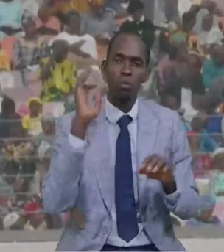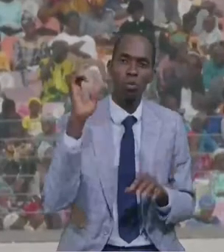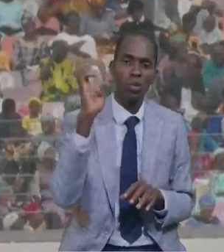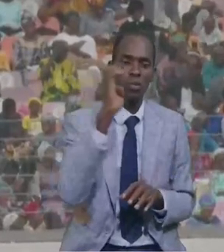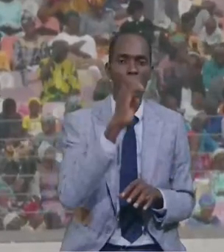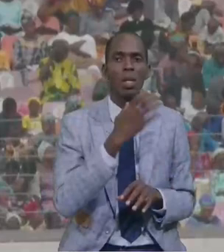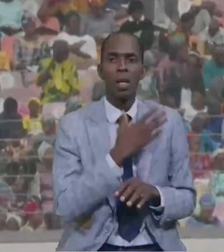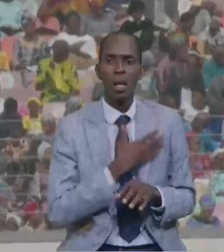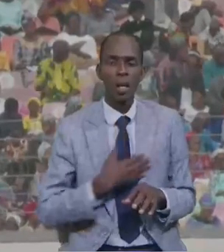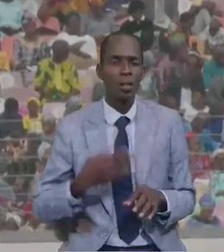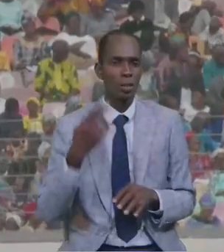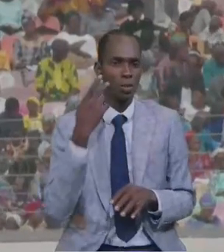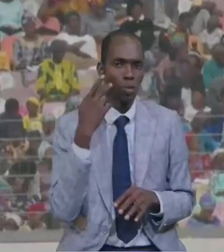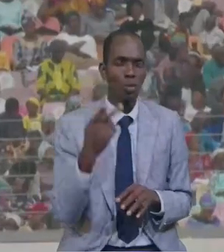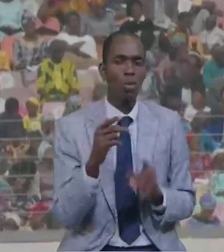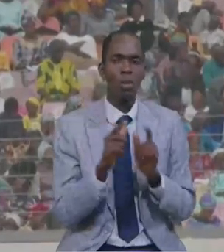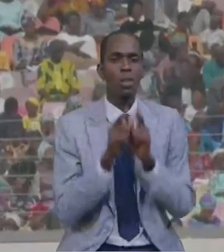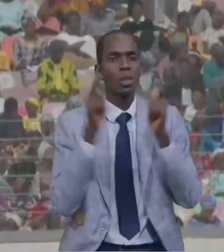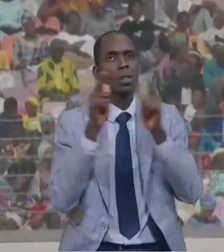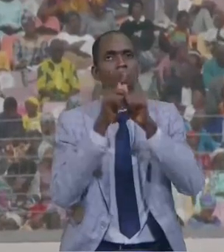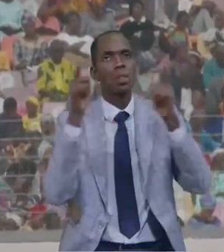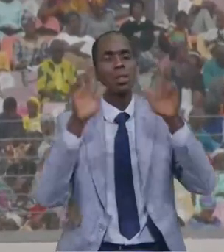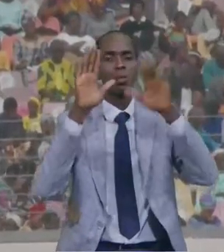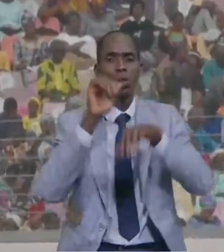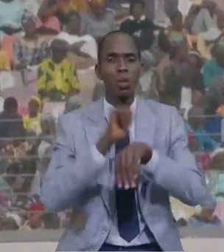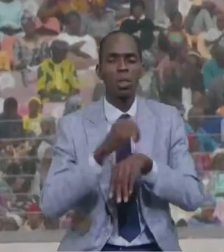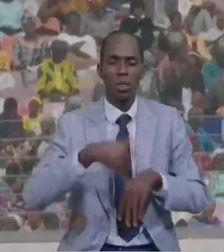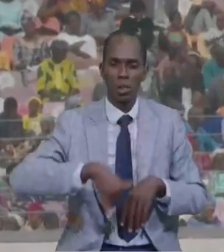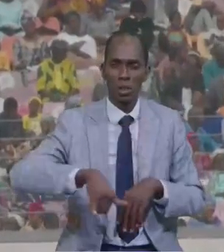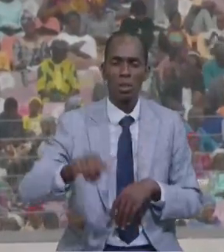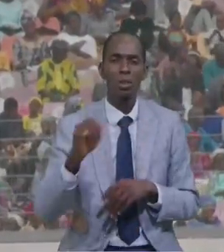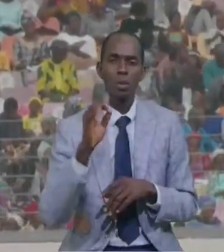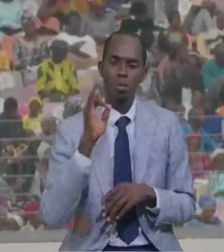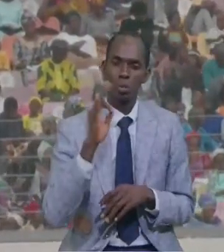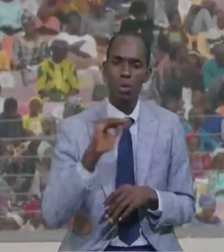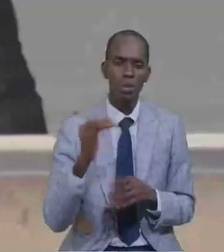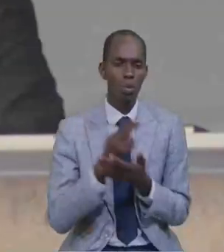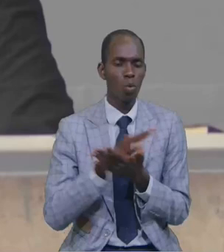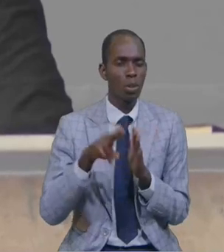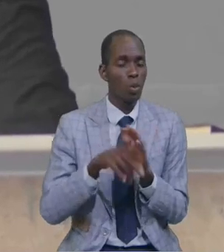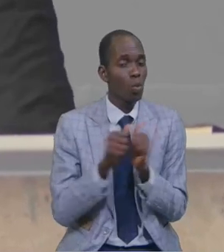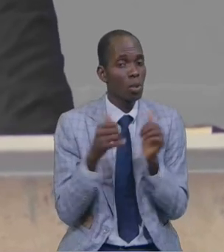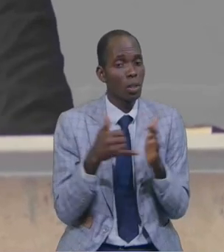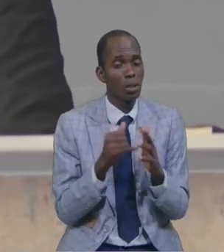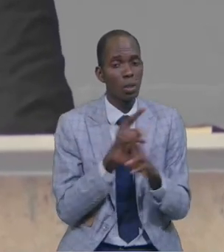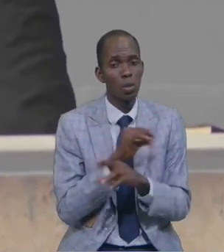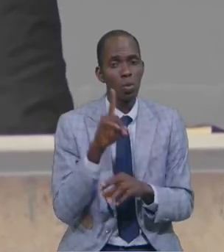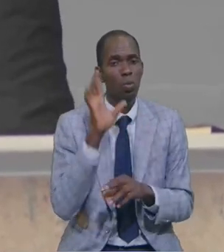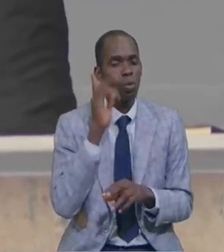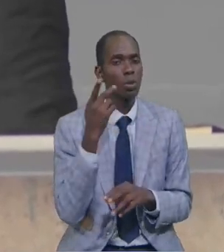La sainteté sans laquelle personne ne verra le Seigneur. Charles Finney a évangélisé et il a toujours mis